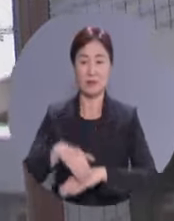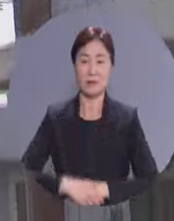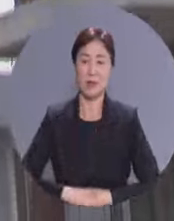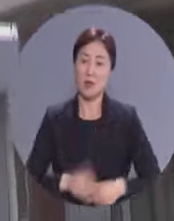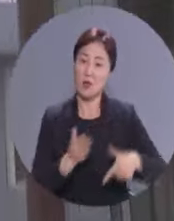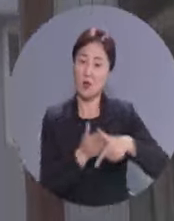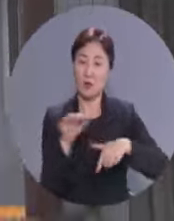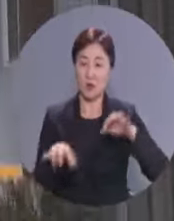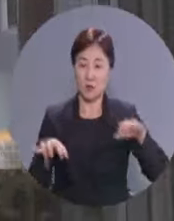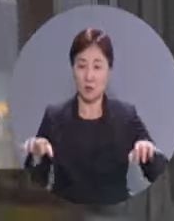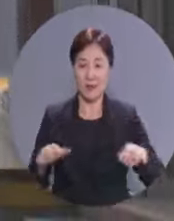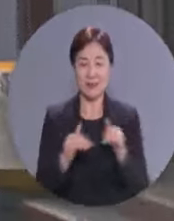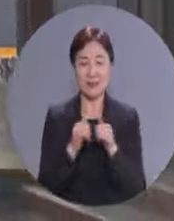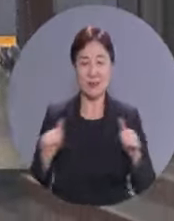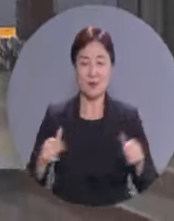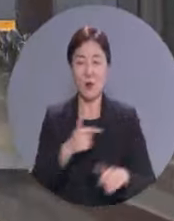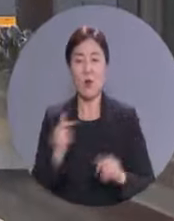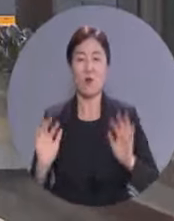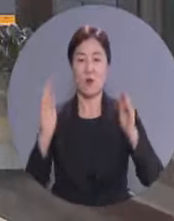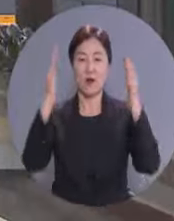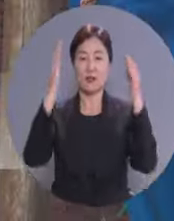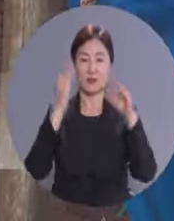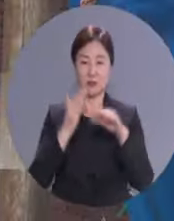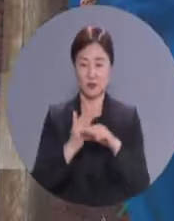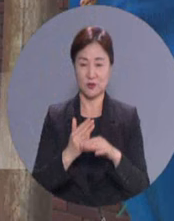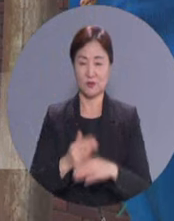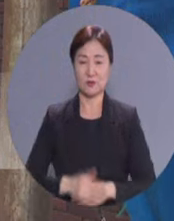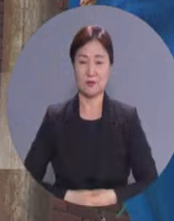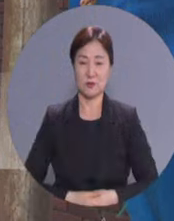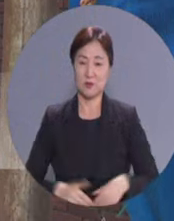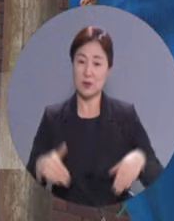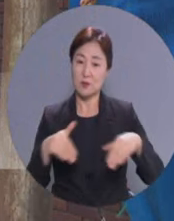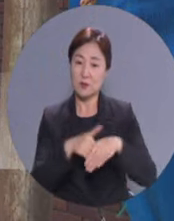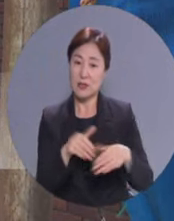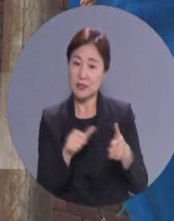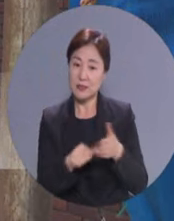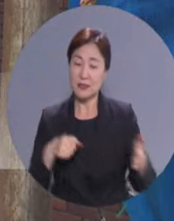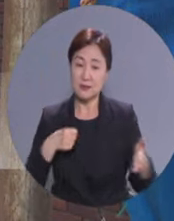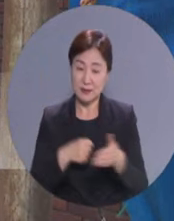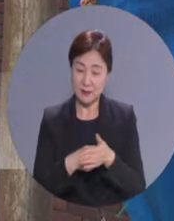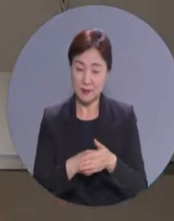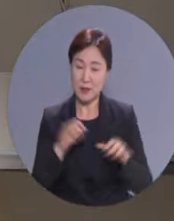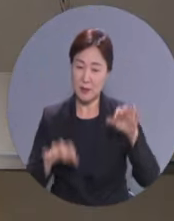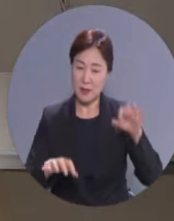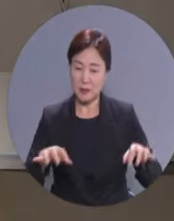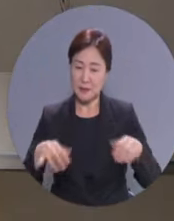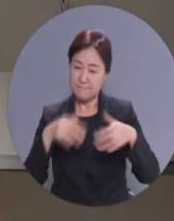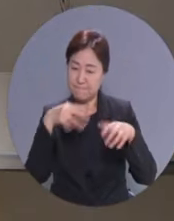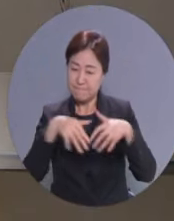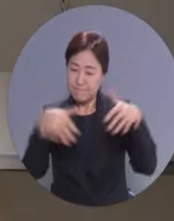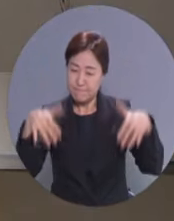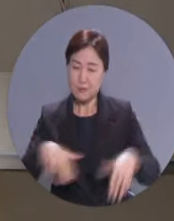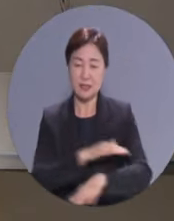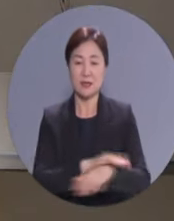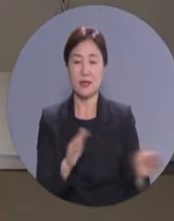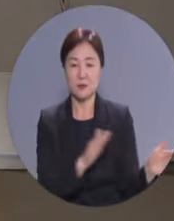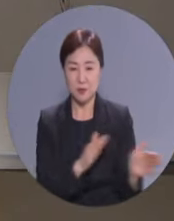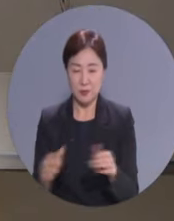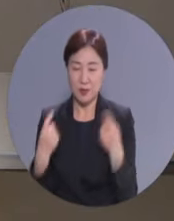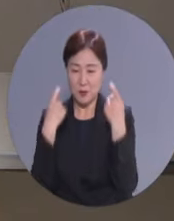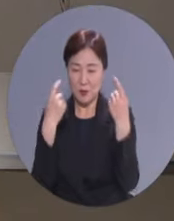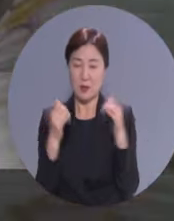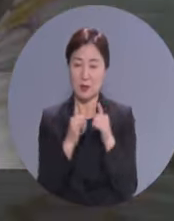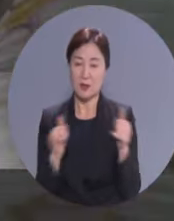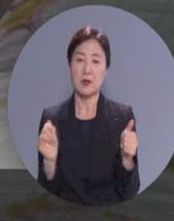검은 마을의 주민들은 크게 환영하고 있습니다 문화재 지정으로 마을일 때가 체계적으로 정비되고 관광객들을